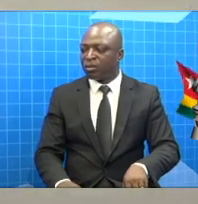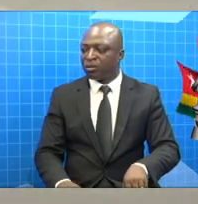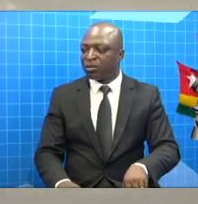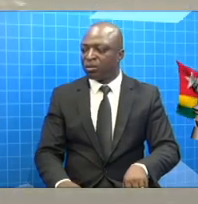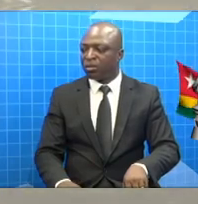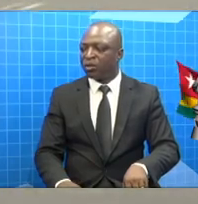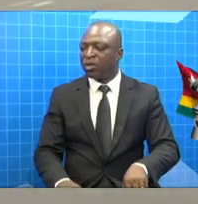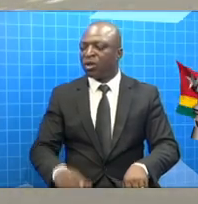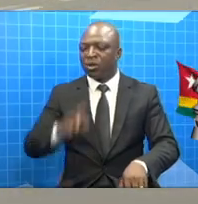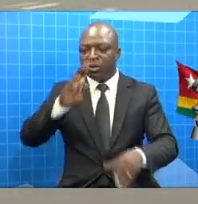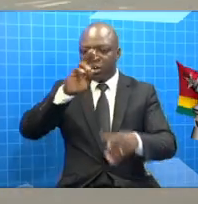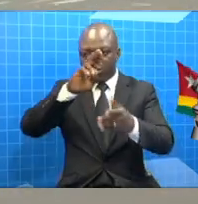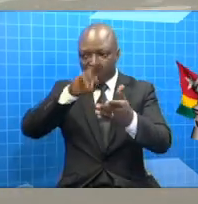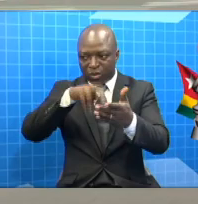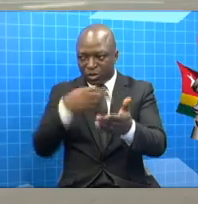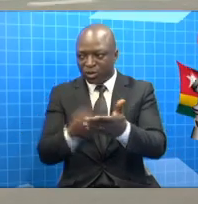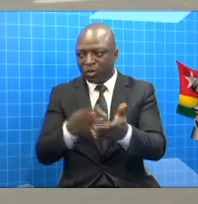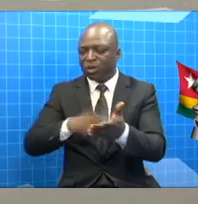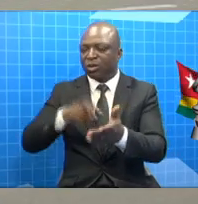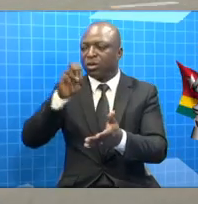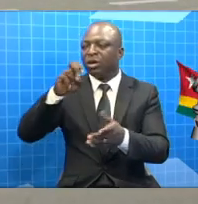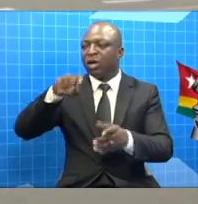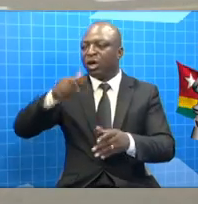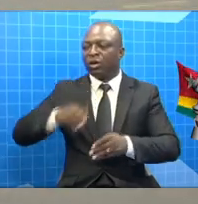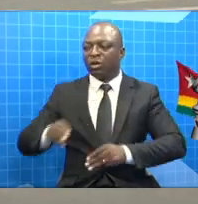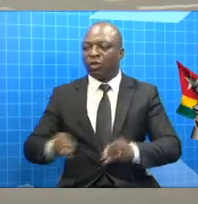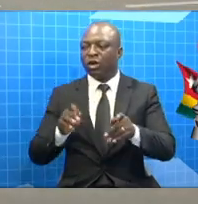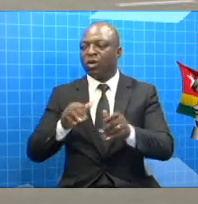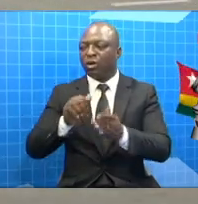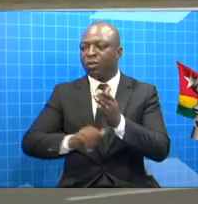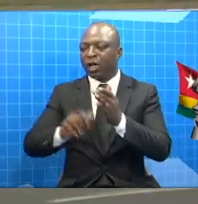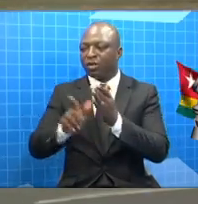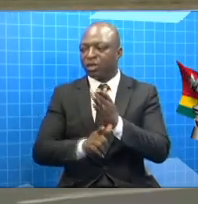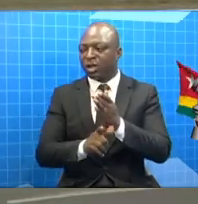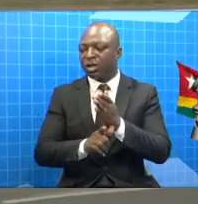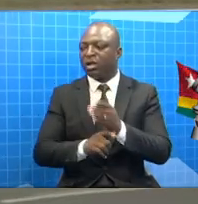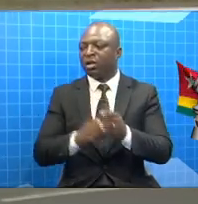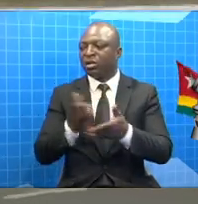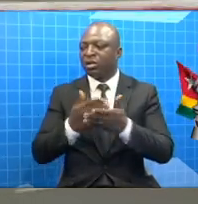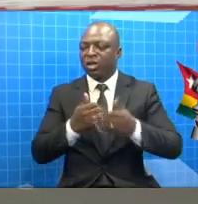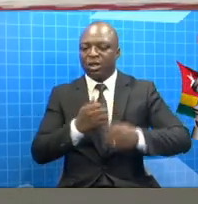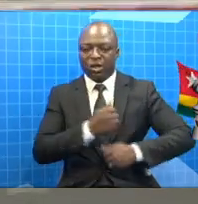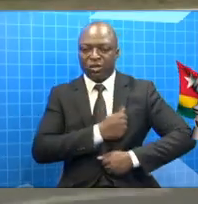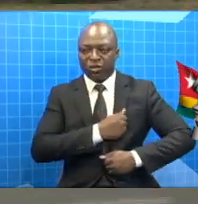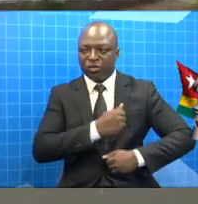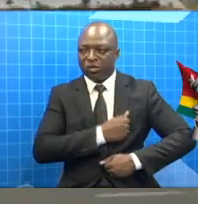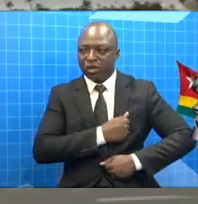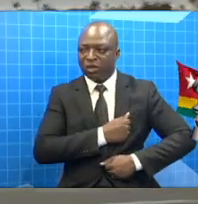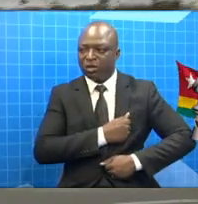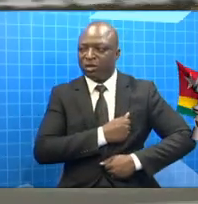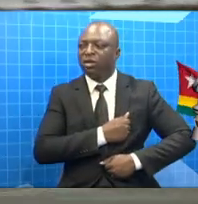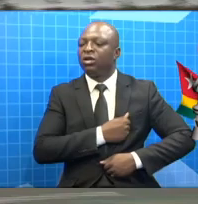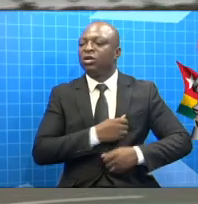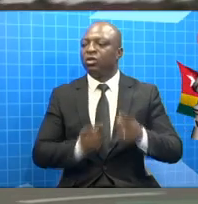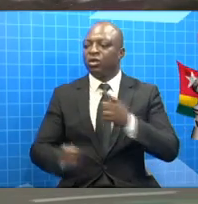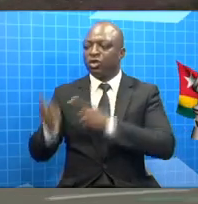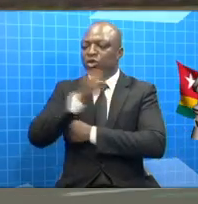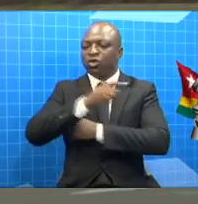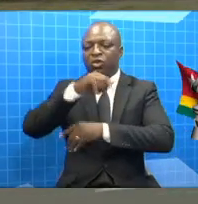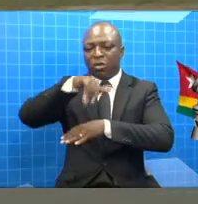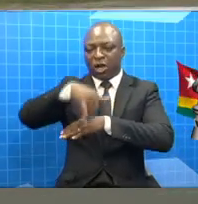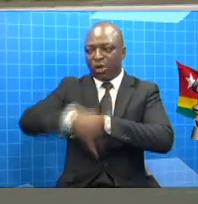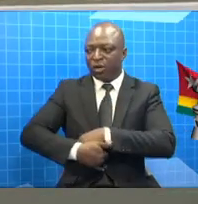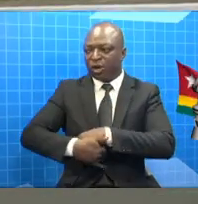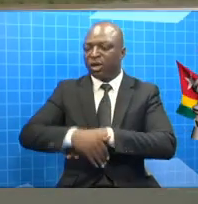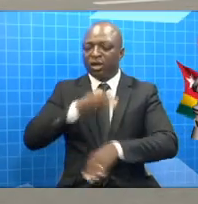Le saut en parachute, un autre moyen opérationnel des forces armées togolaises. De jour comme de nuit,